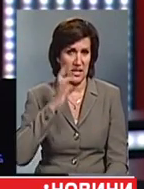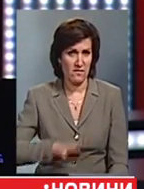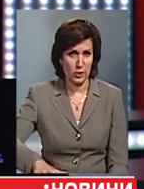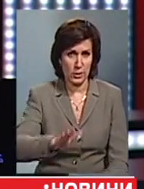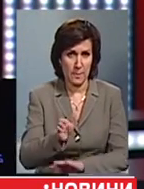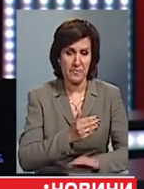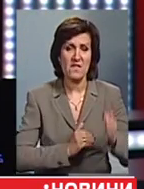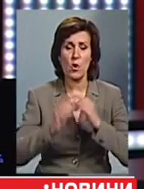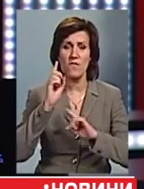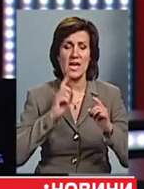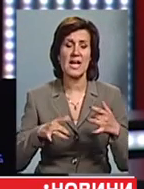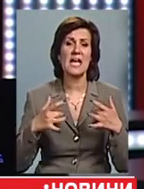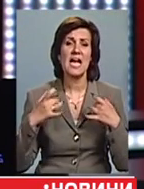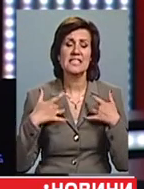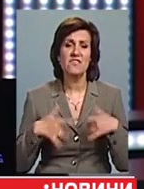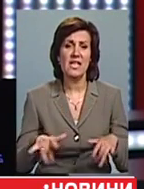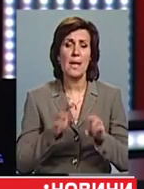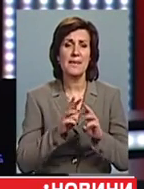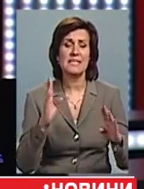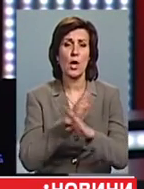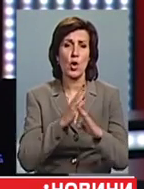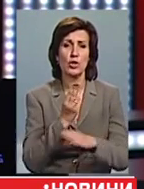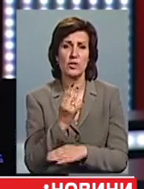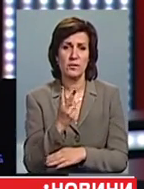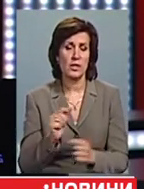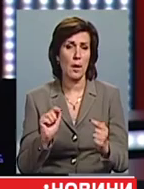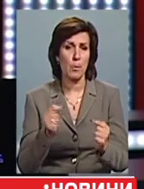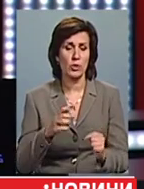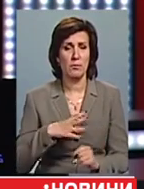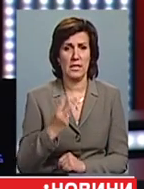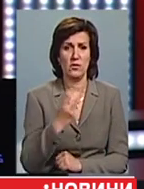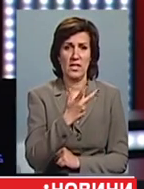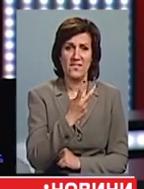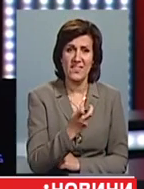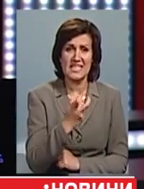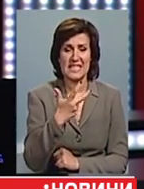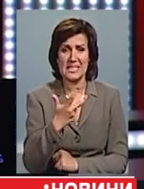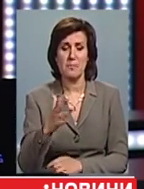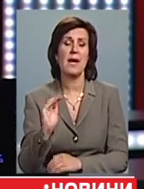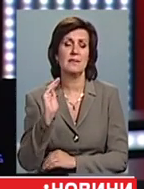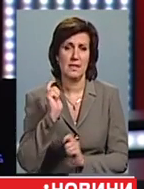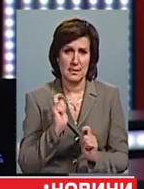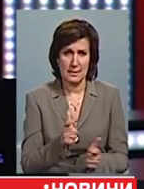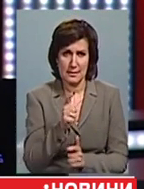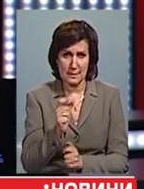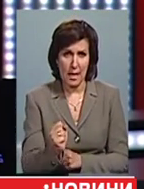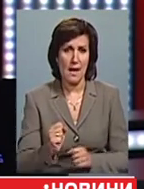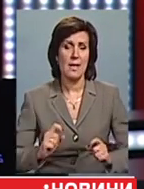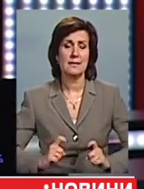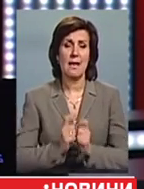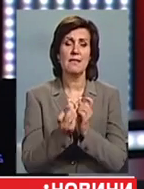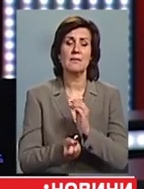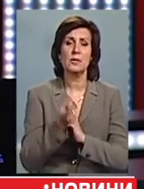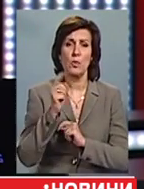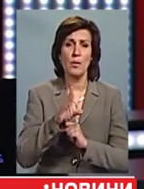Верховна Рада звільнила міністра екології Ігоря Шевченка. Проти цього були лише двоє, 235 – за. Скандал навколо Шевченка спалахнув після того,